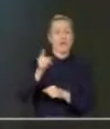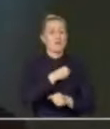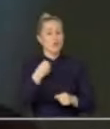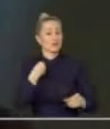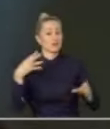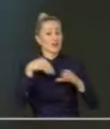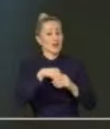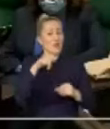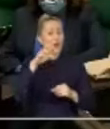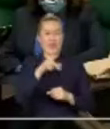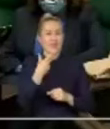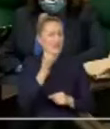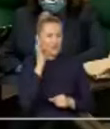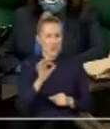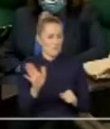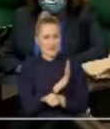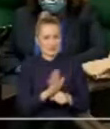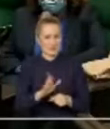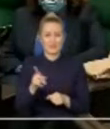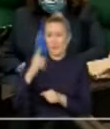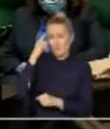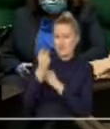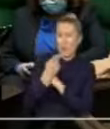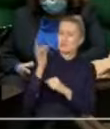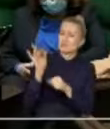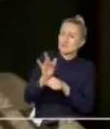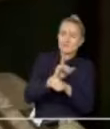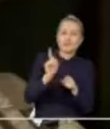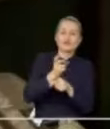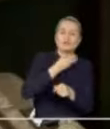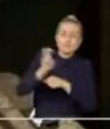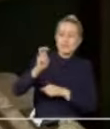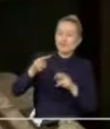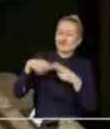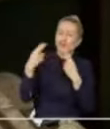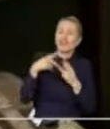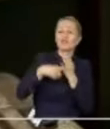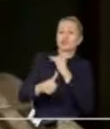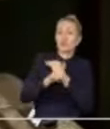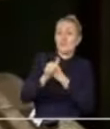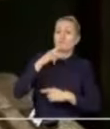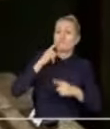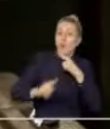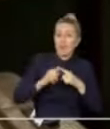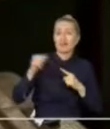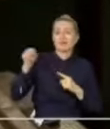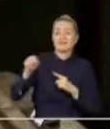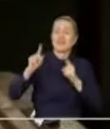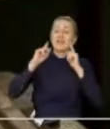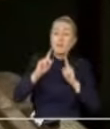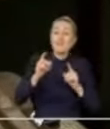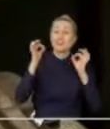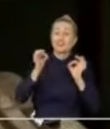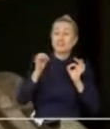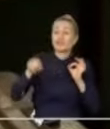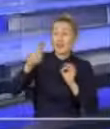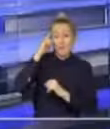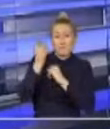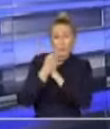to nie jest dobry biznes. Pomysł szykanowania i wyrzucania z pracy dziennikarzy z powodów politycznych, który dziś forsuje